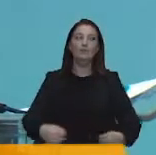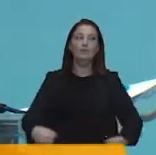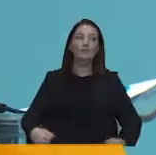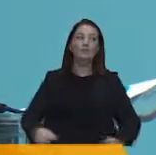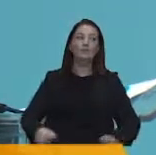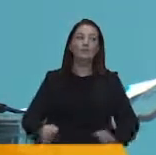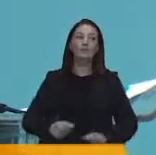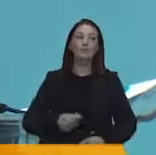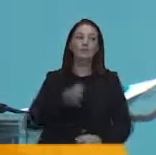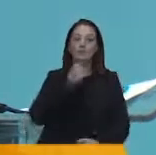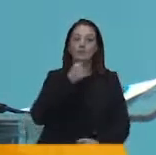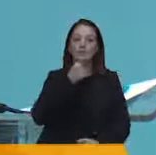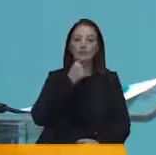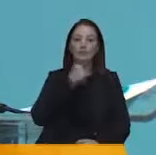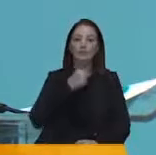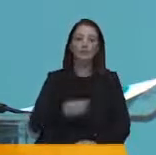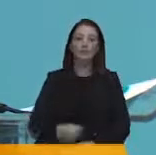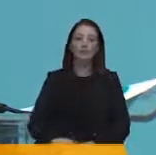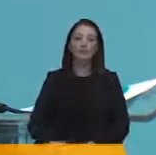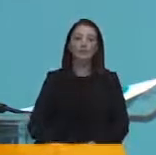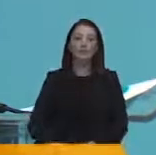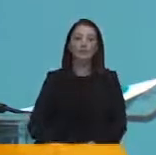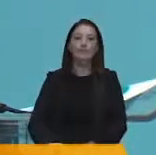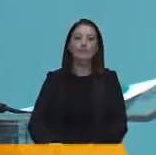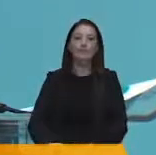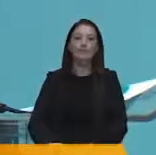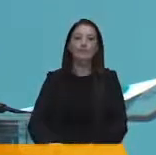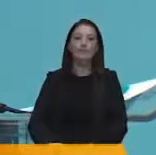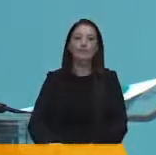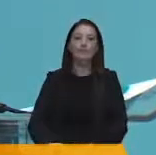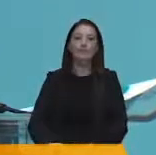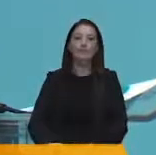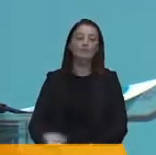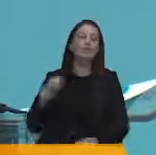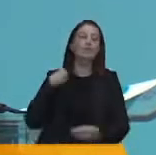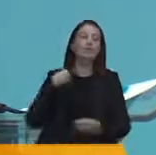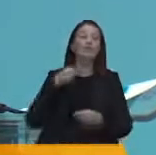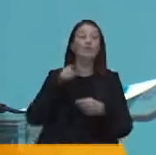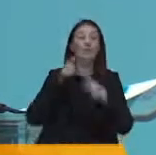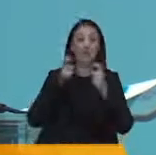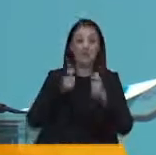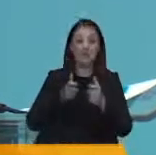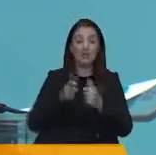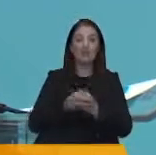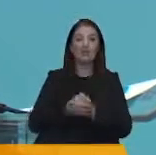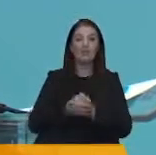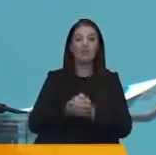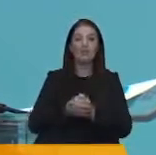Yine şurası